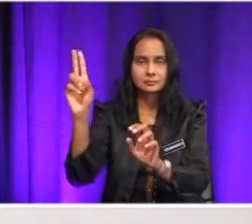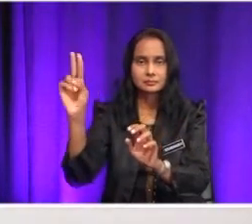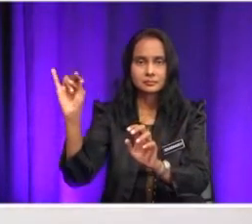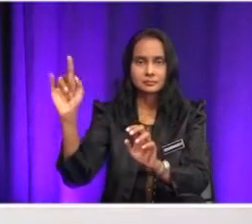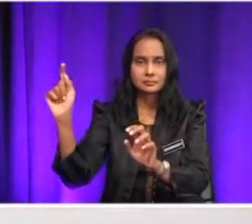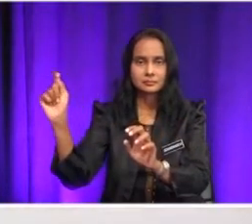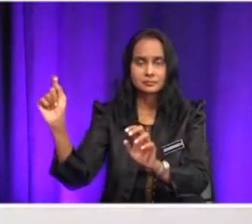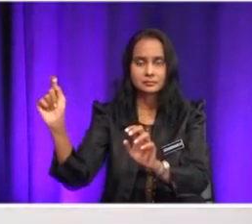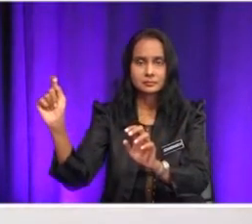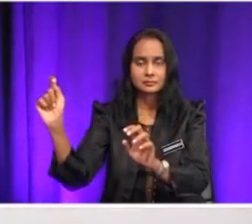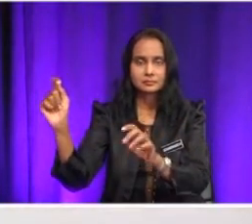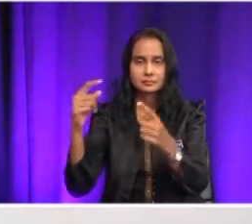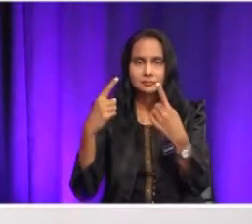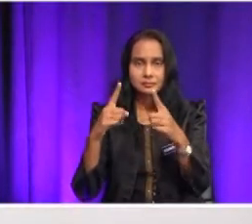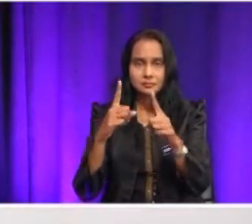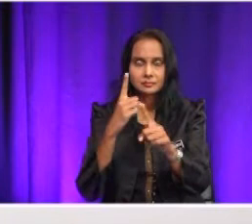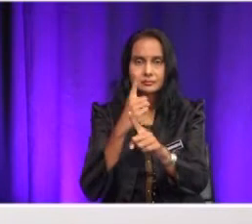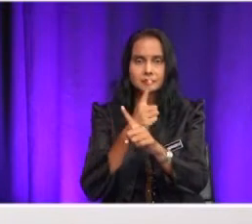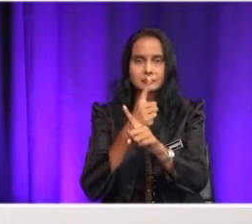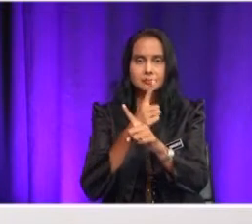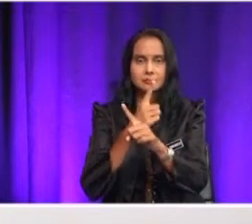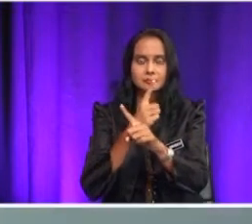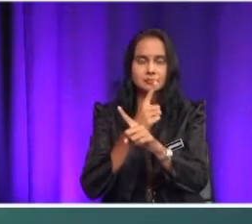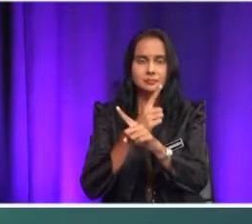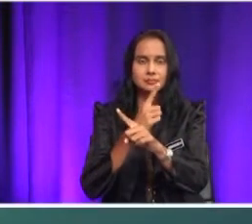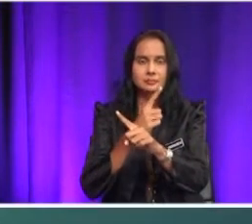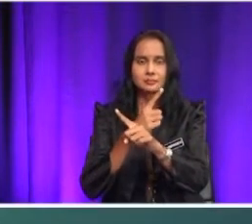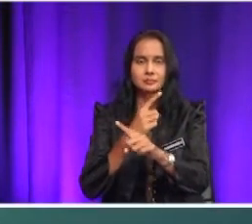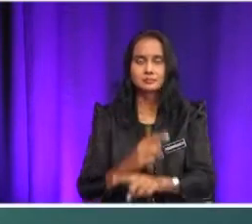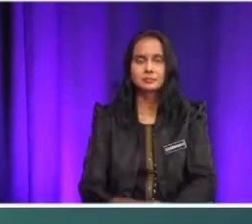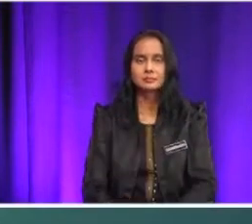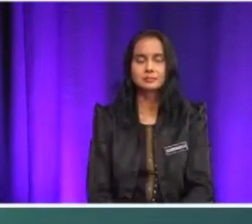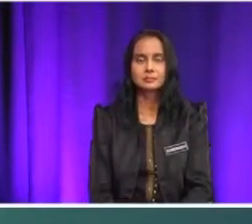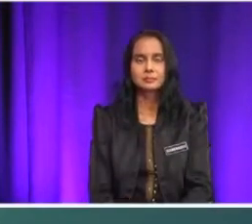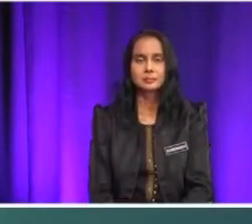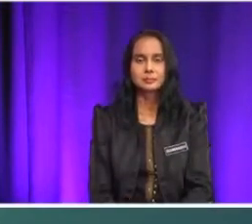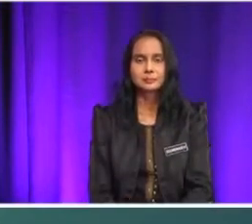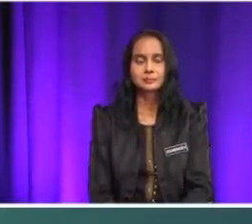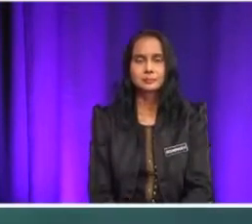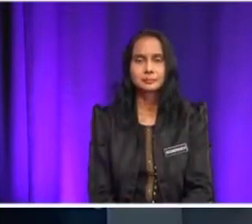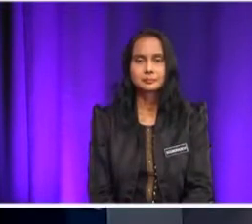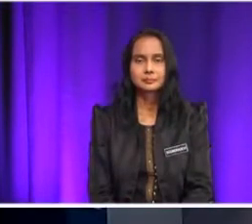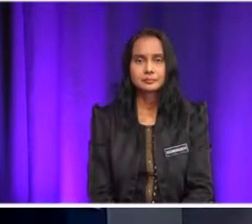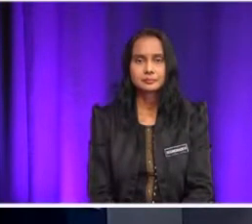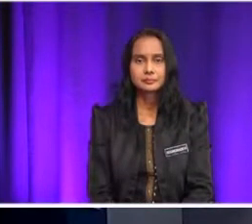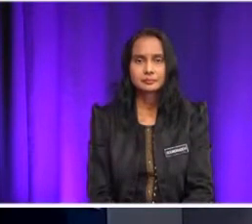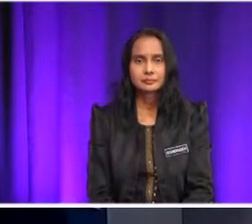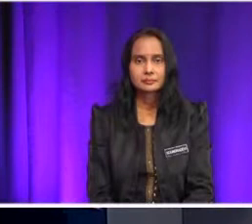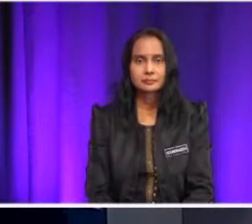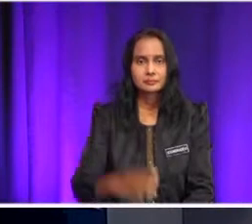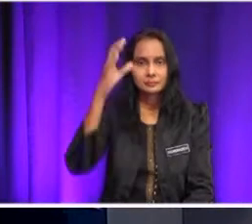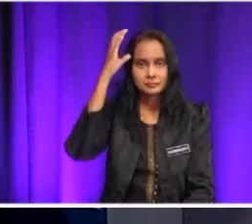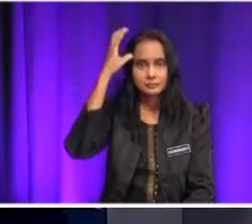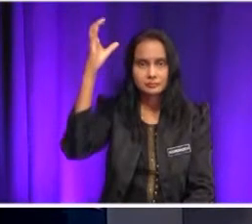oke bagus 5 bintang ya oke seterusnya ialah konsep